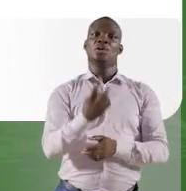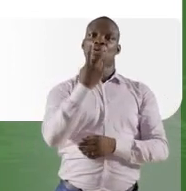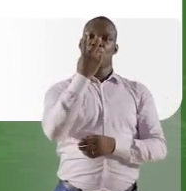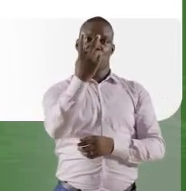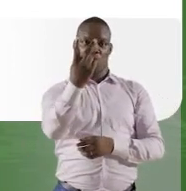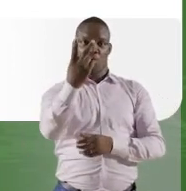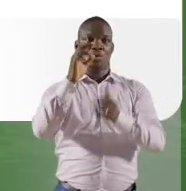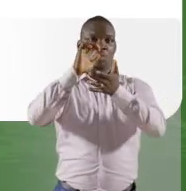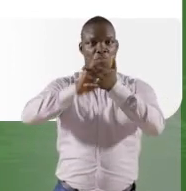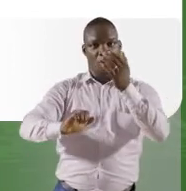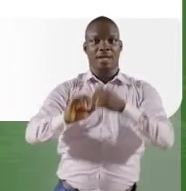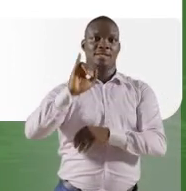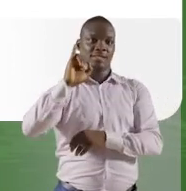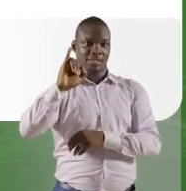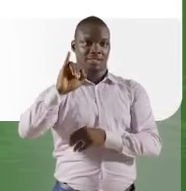2 moins I,